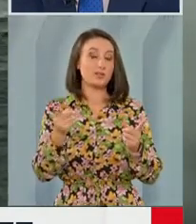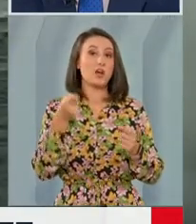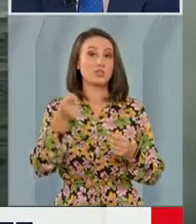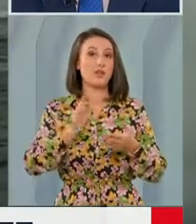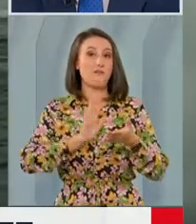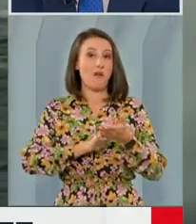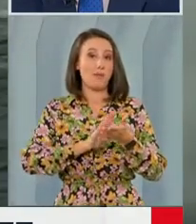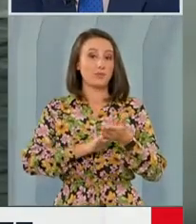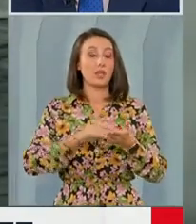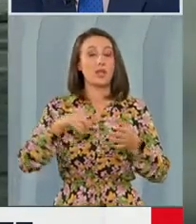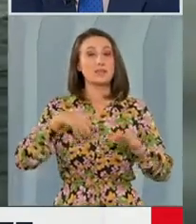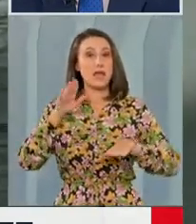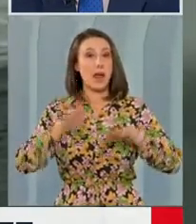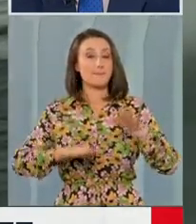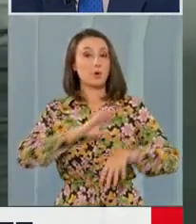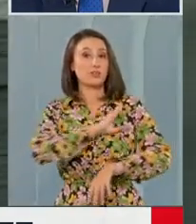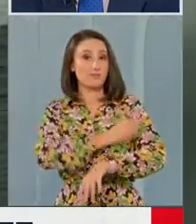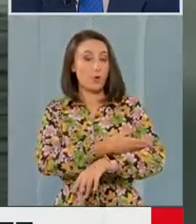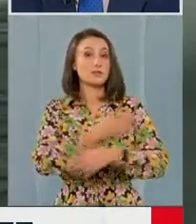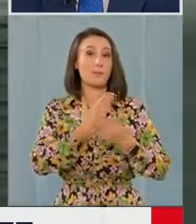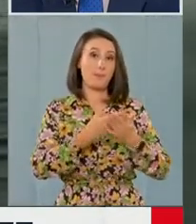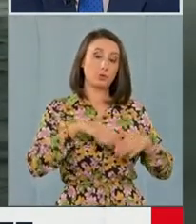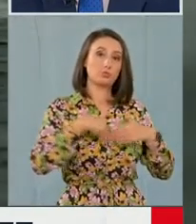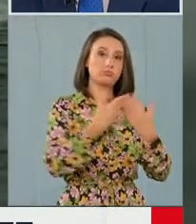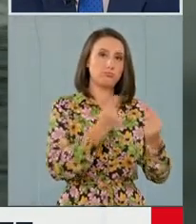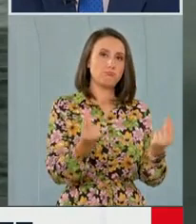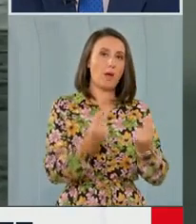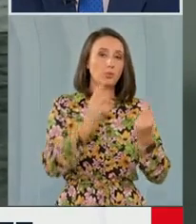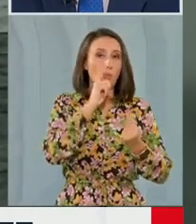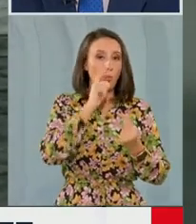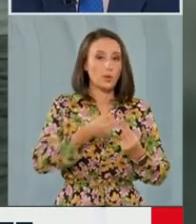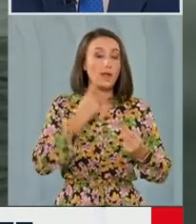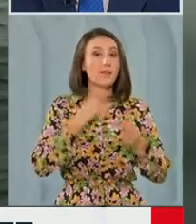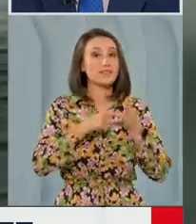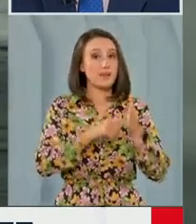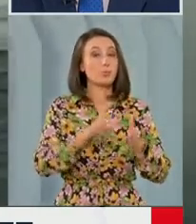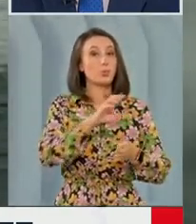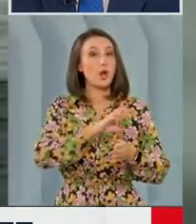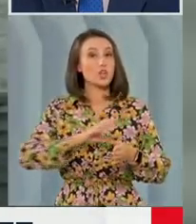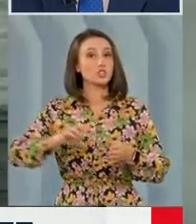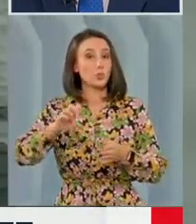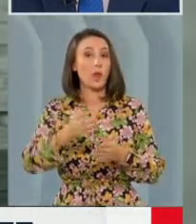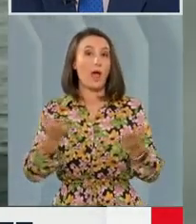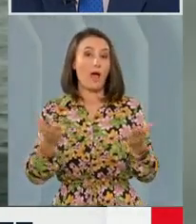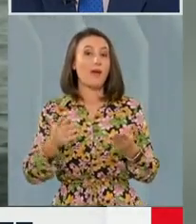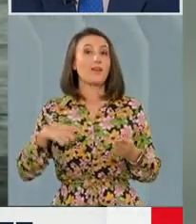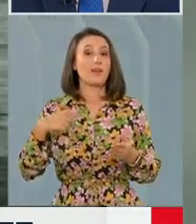ucrainene este raportul de forțe în favoarea Ucrainei. De exemplu, în regiunea care este la